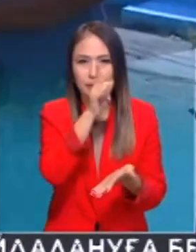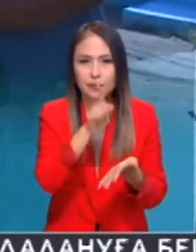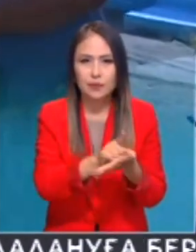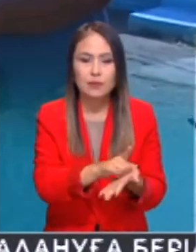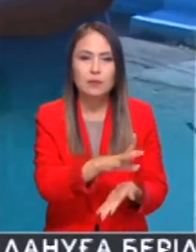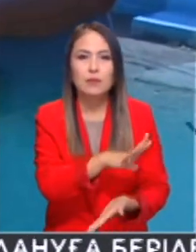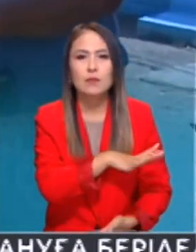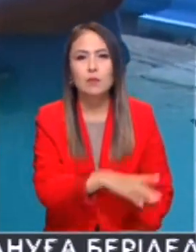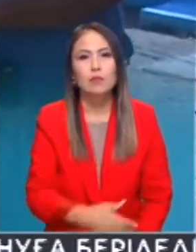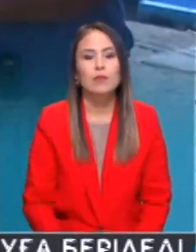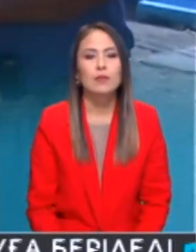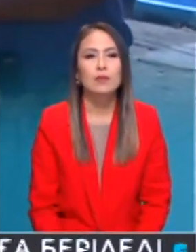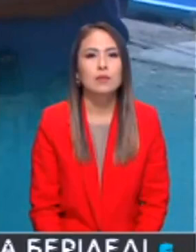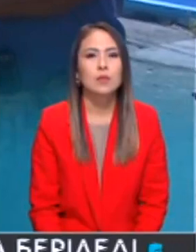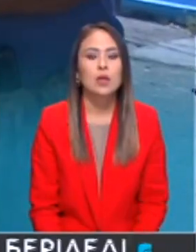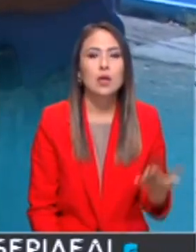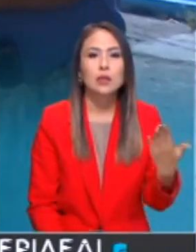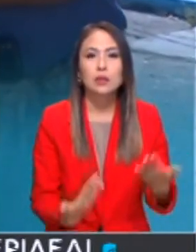тастаған.